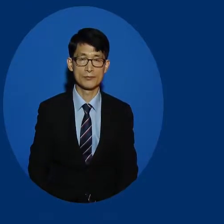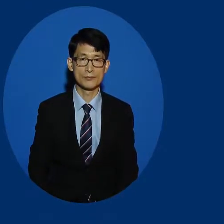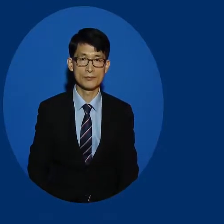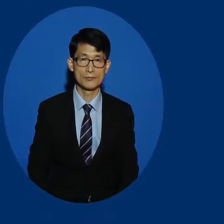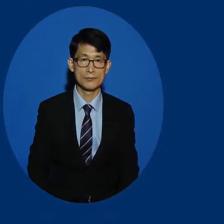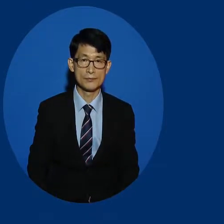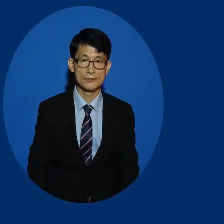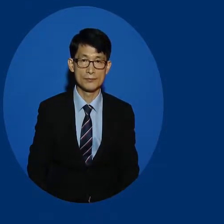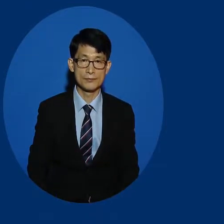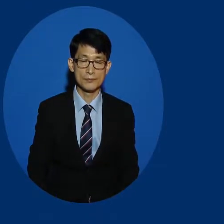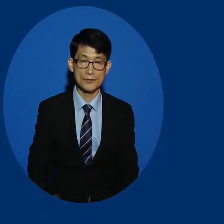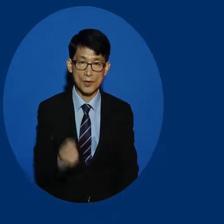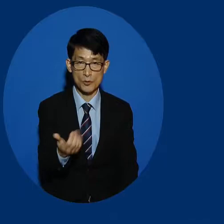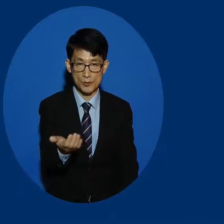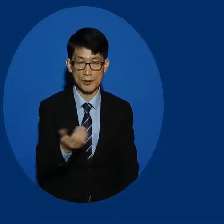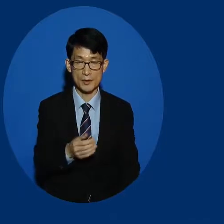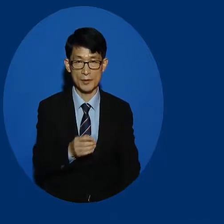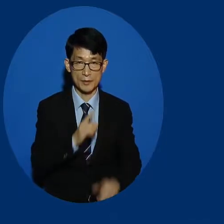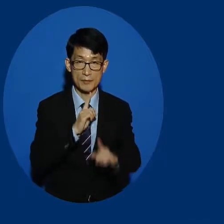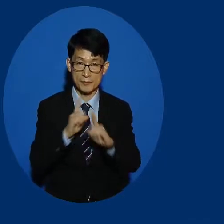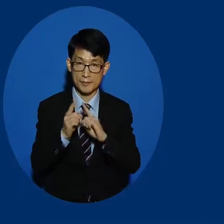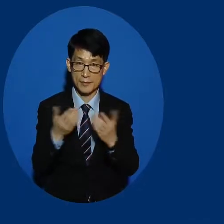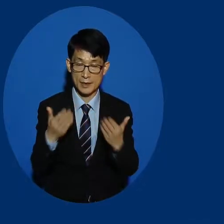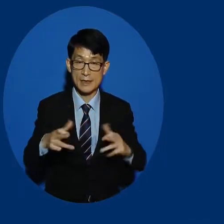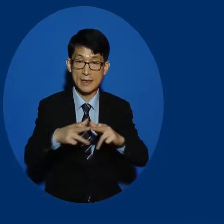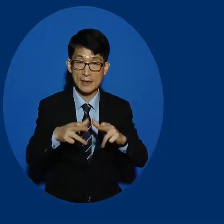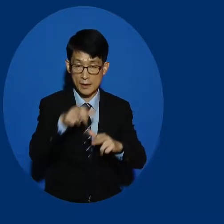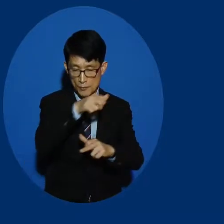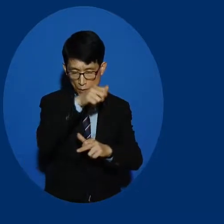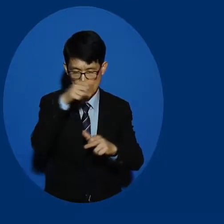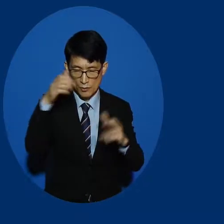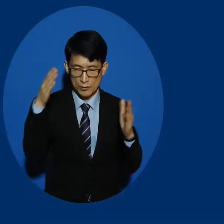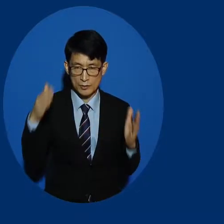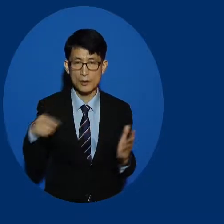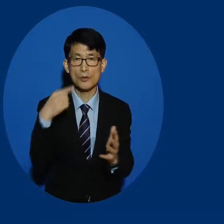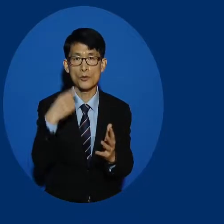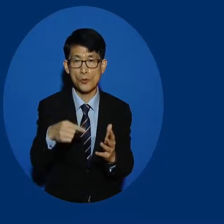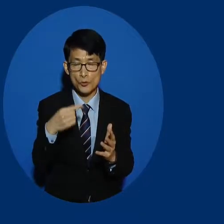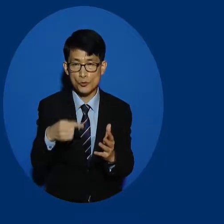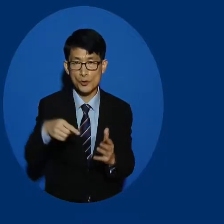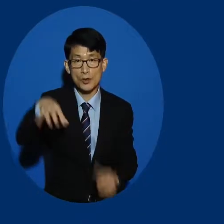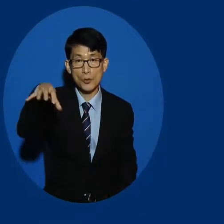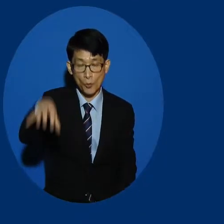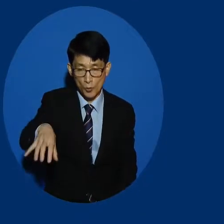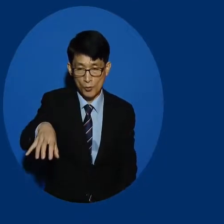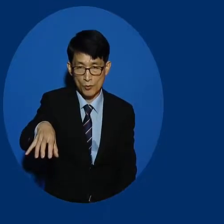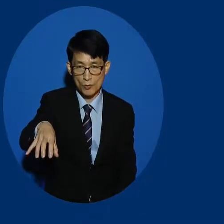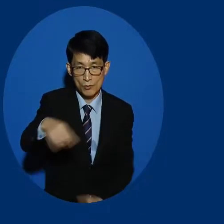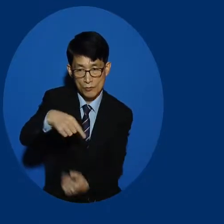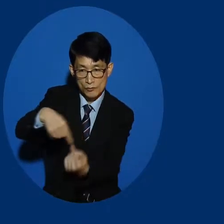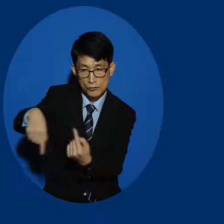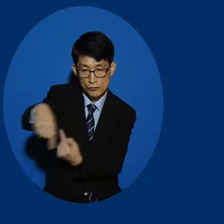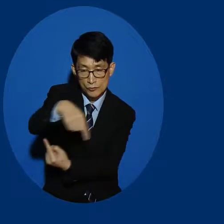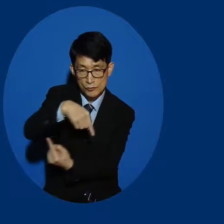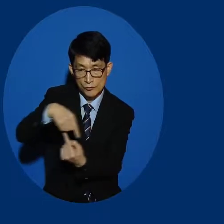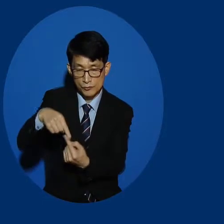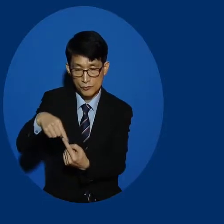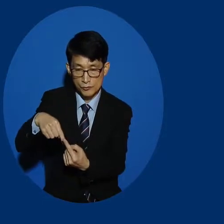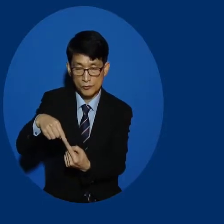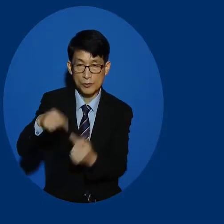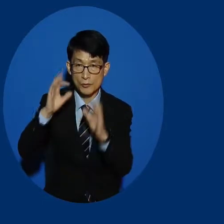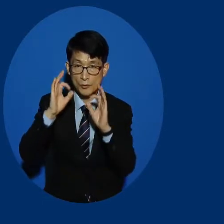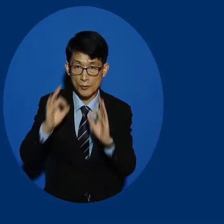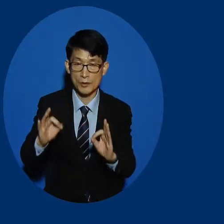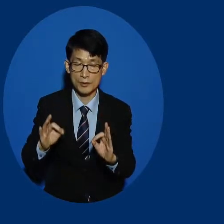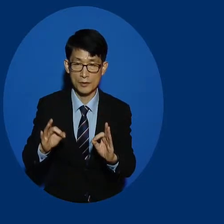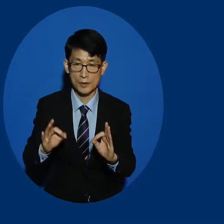자, 좀 전에도 말씀드렸습니다만 장애인 평생교육 기관들의 프로그램 운영 실태를 보면 기관